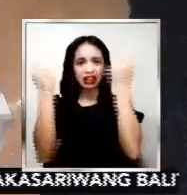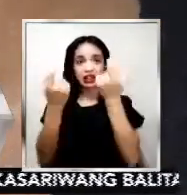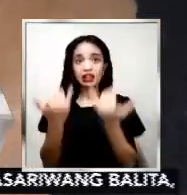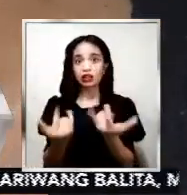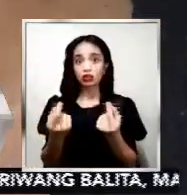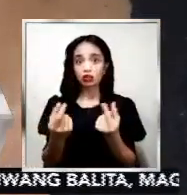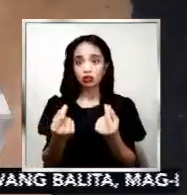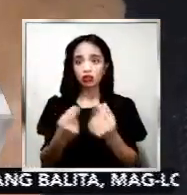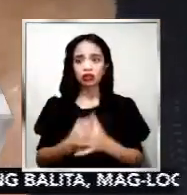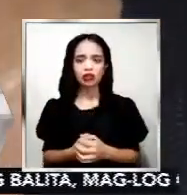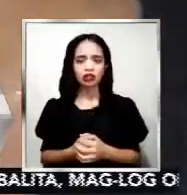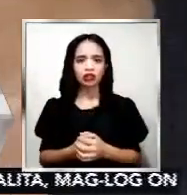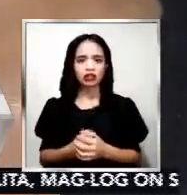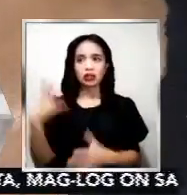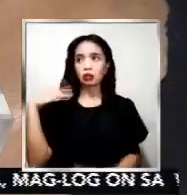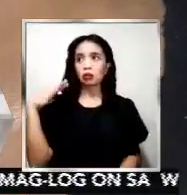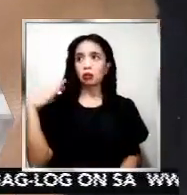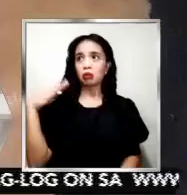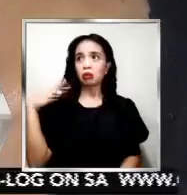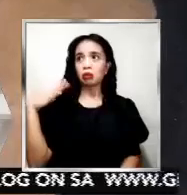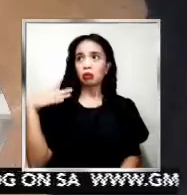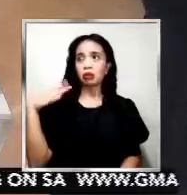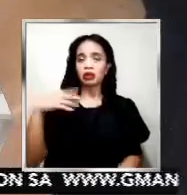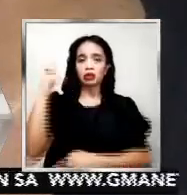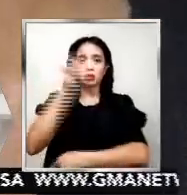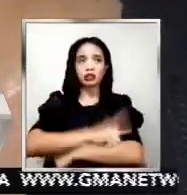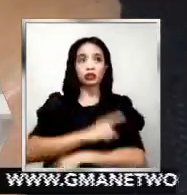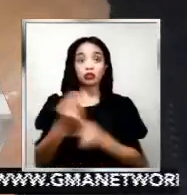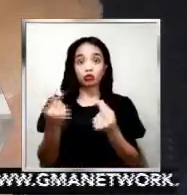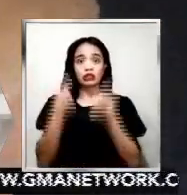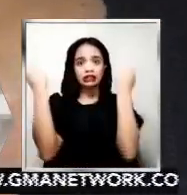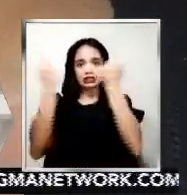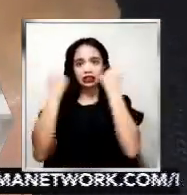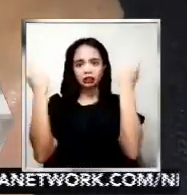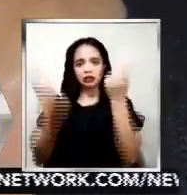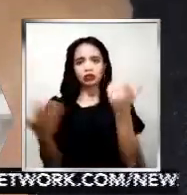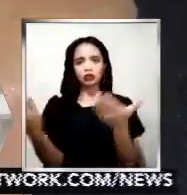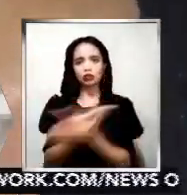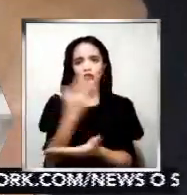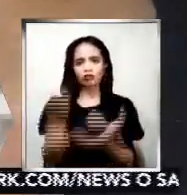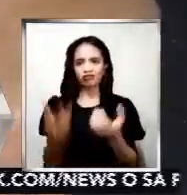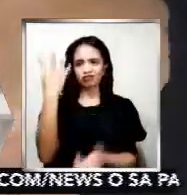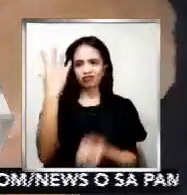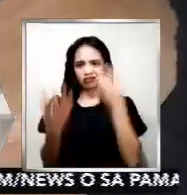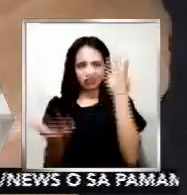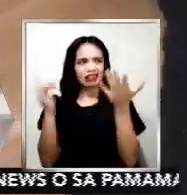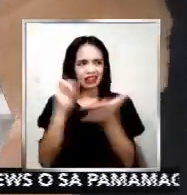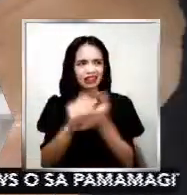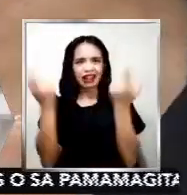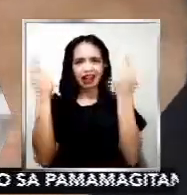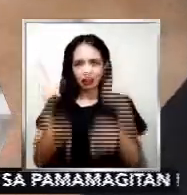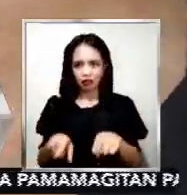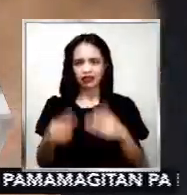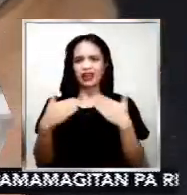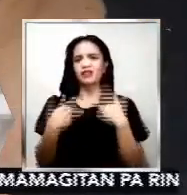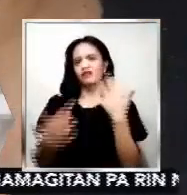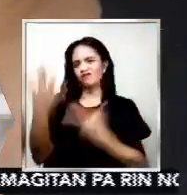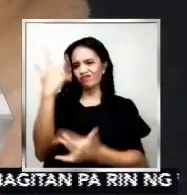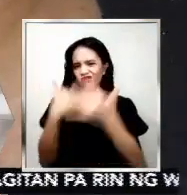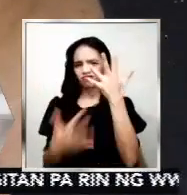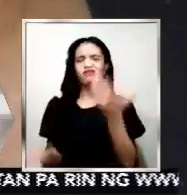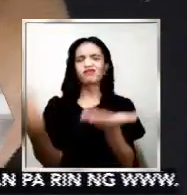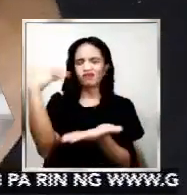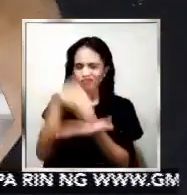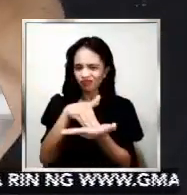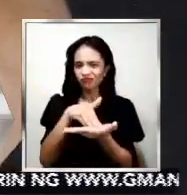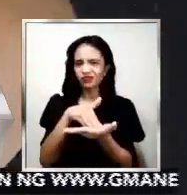many days na lang to celebrate New Year. And it seems pa din, may sunog na naman nagganap and most of us were